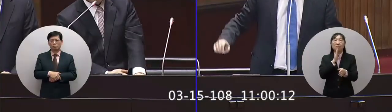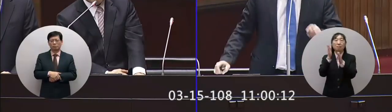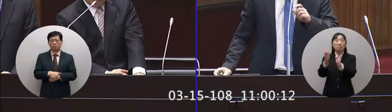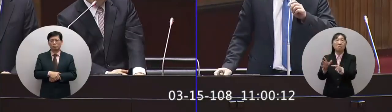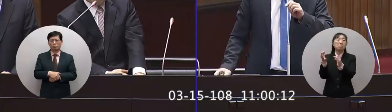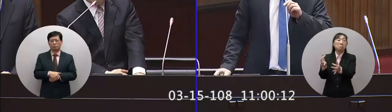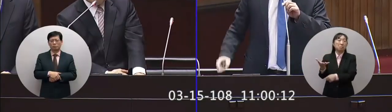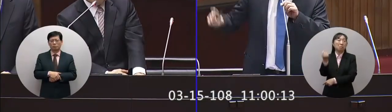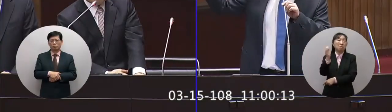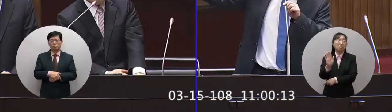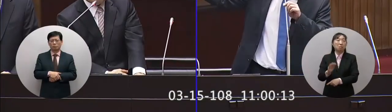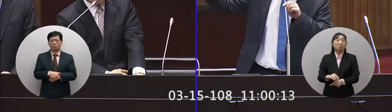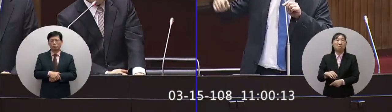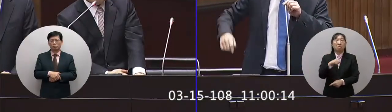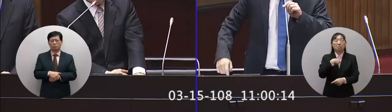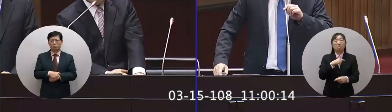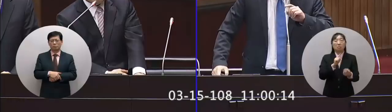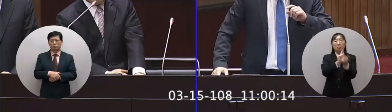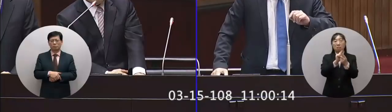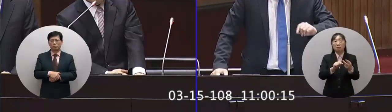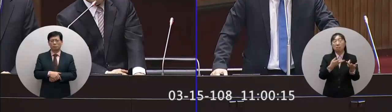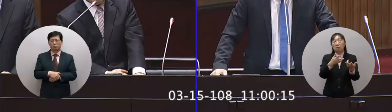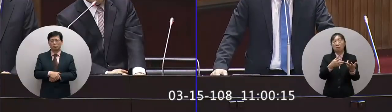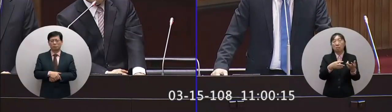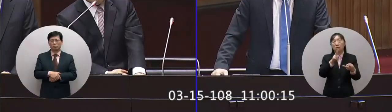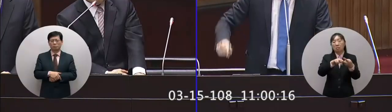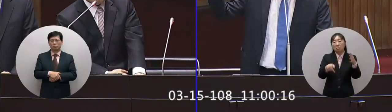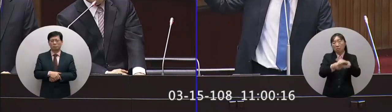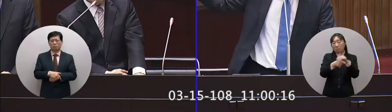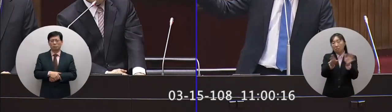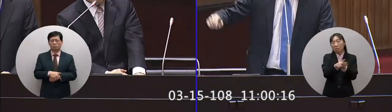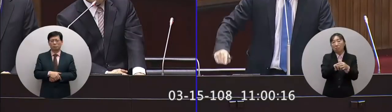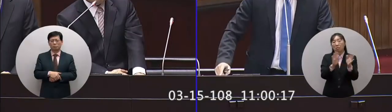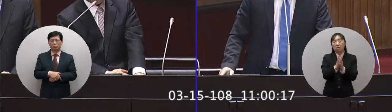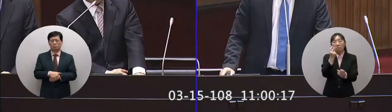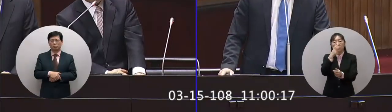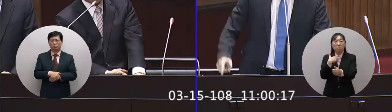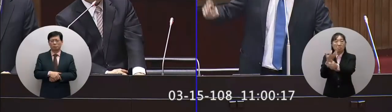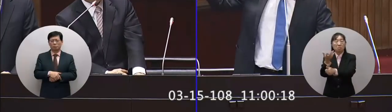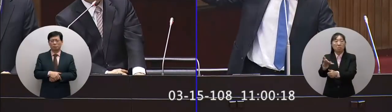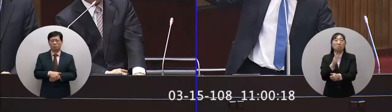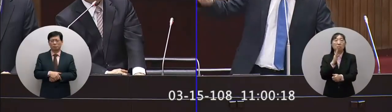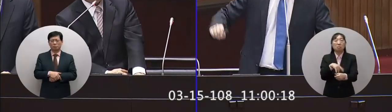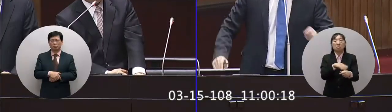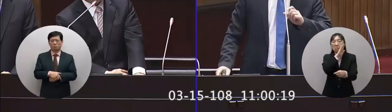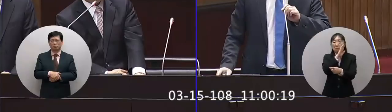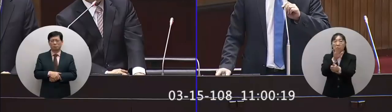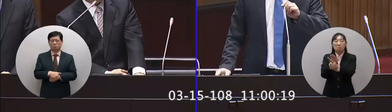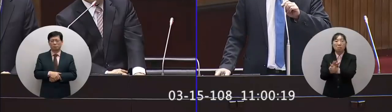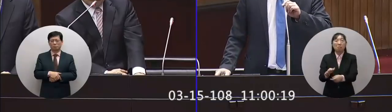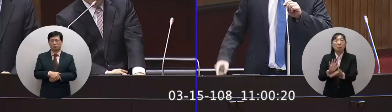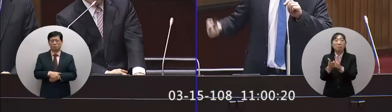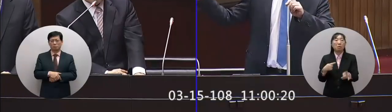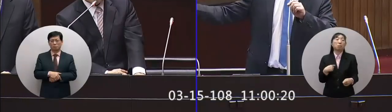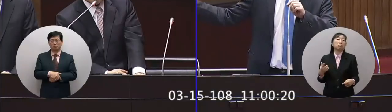权有势的人，在我们的刑事司法体系里面享特权，不可以官官相护，不可以有关系就没关